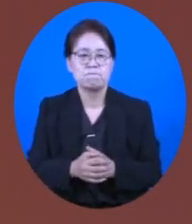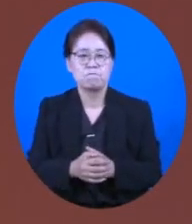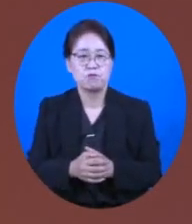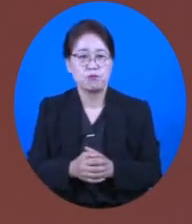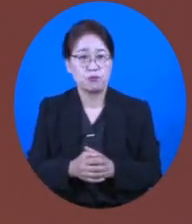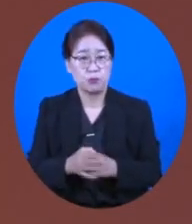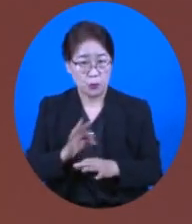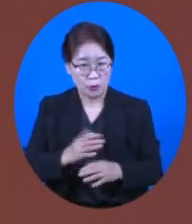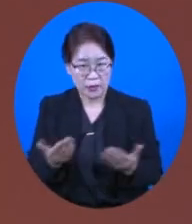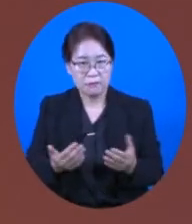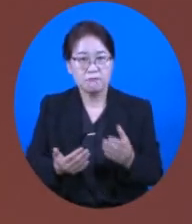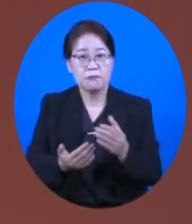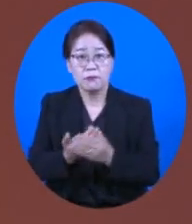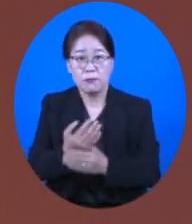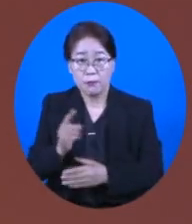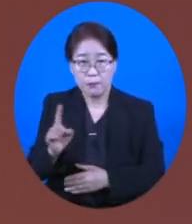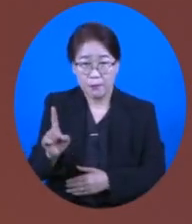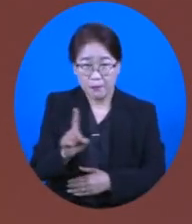놀라운 일이 벌어졌습니다.